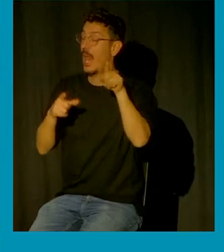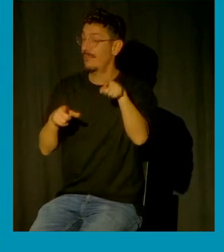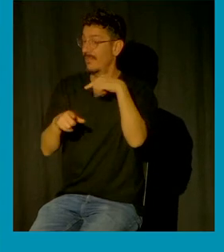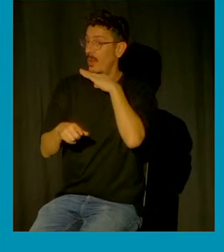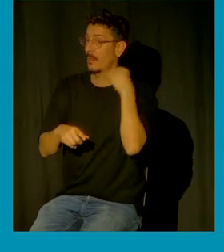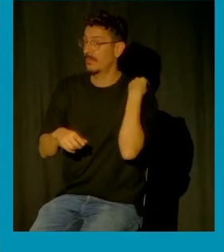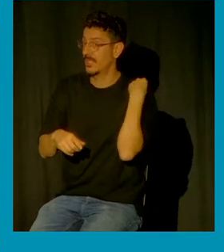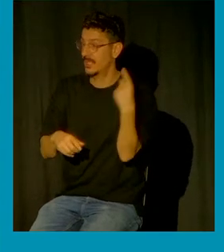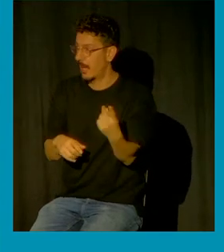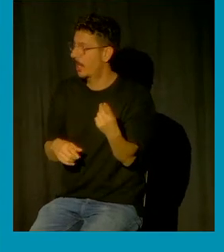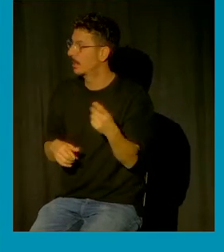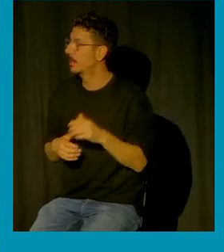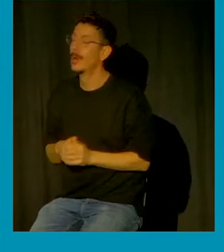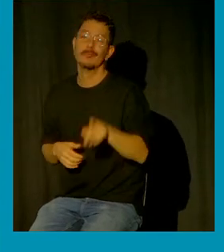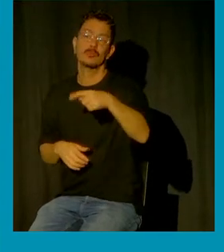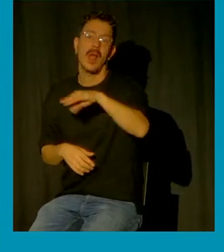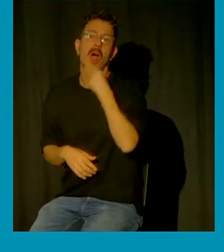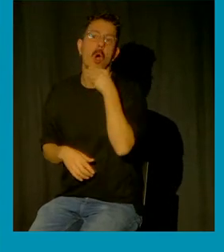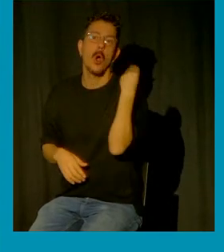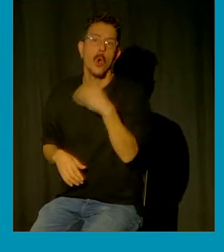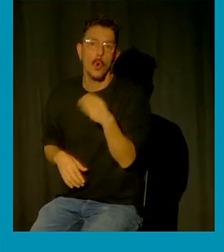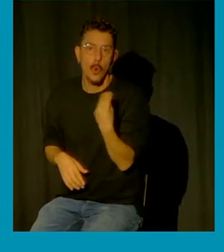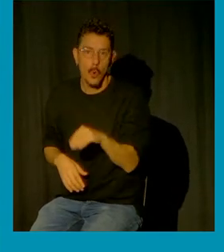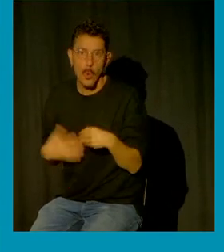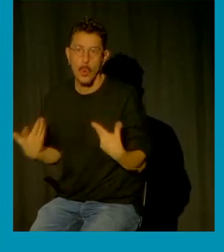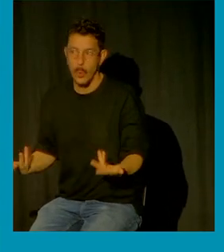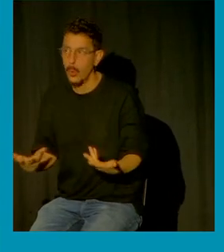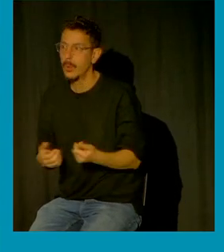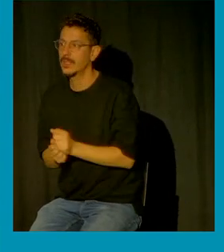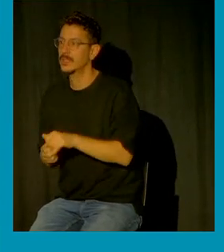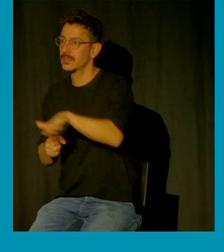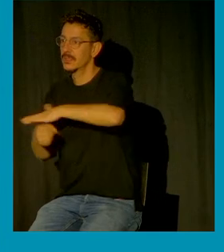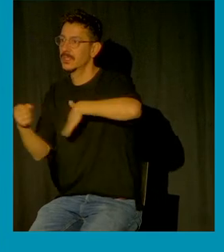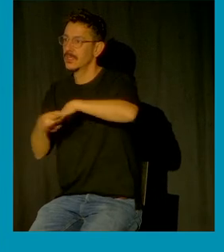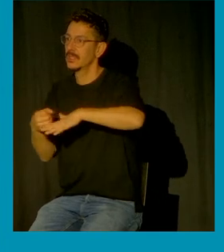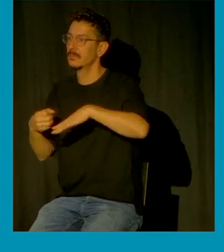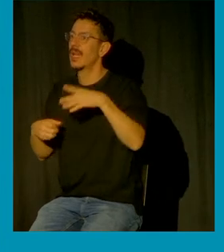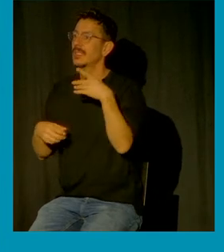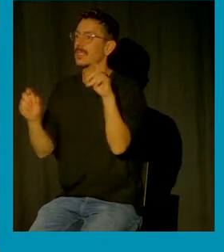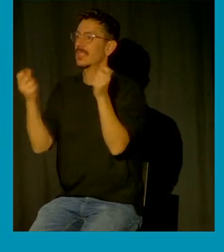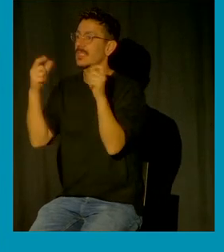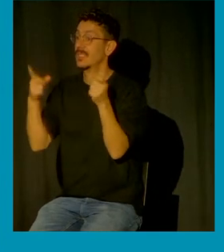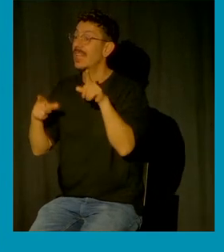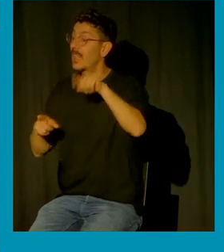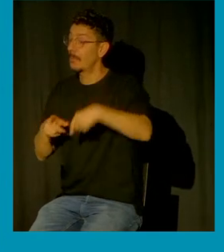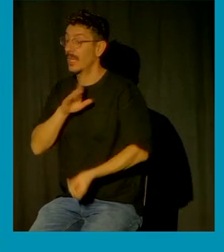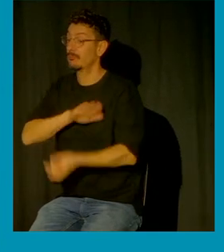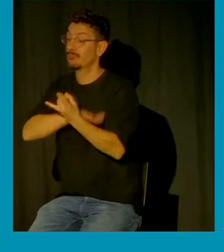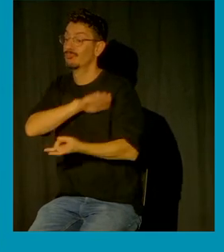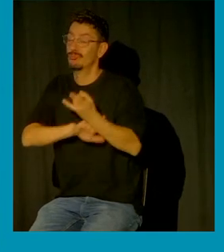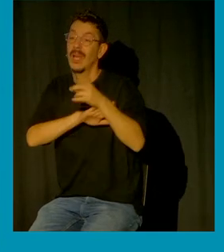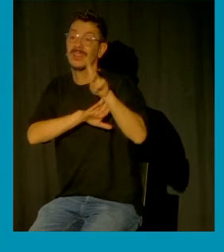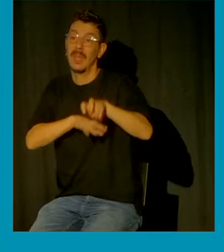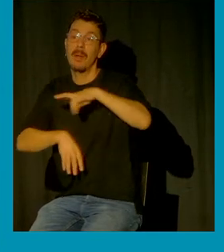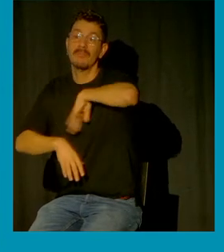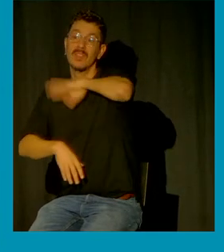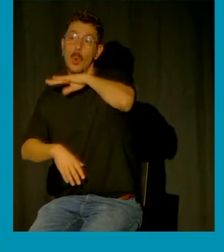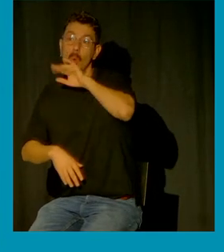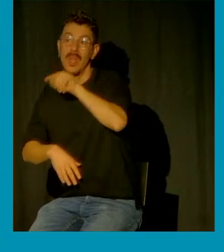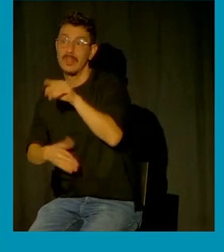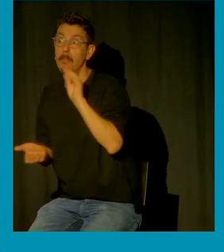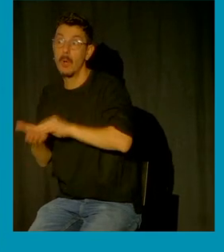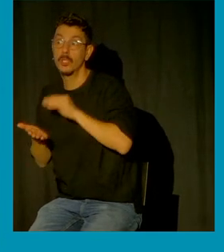sou joves realment l'espai digital en aquests moments s'està convertint també en un espai de violència que moltes vegades